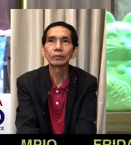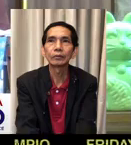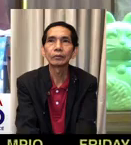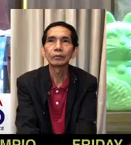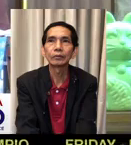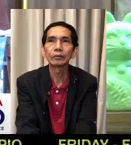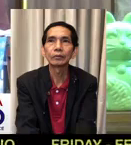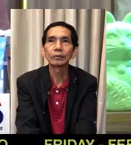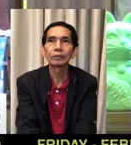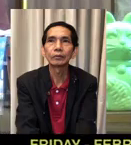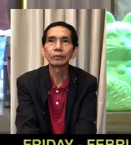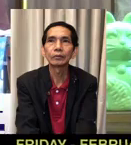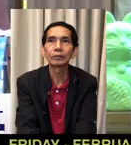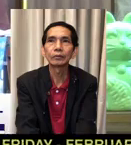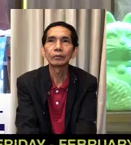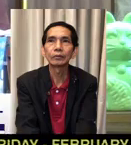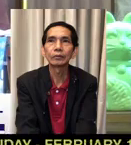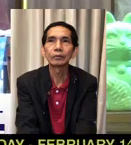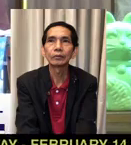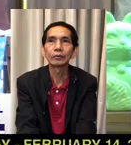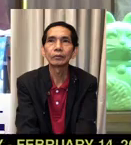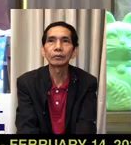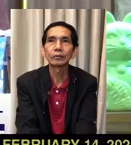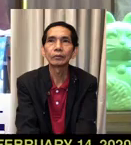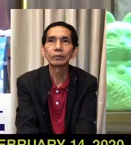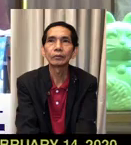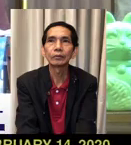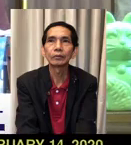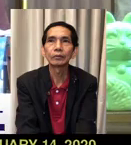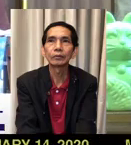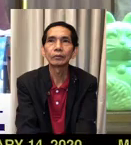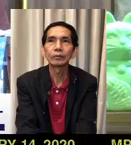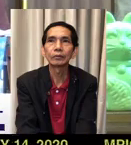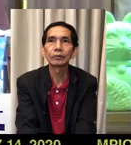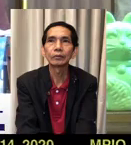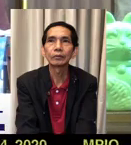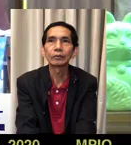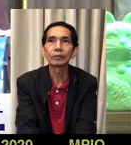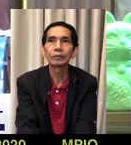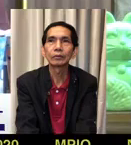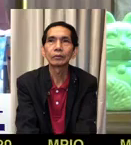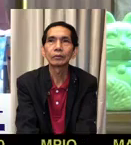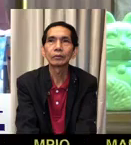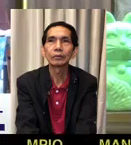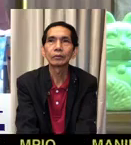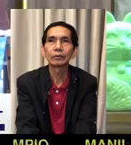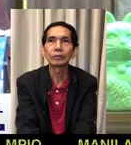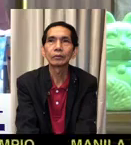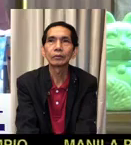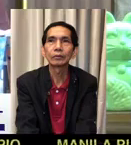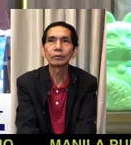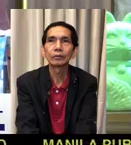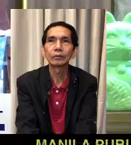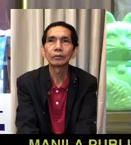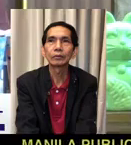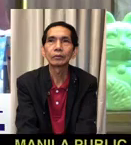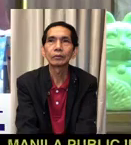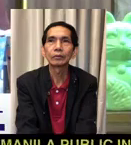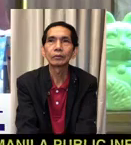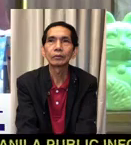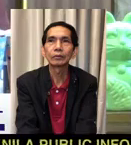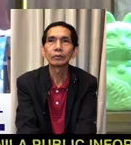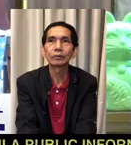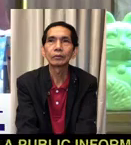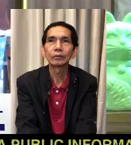Sana, hindi lang yung mga nobyo at nobya natin, asawa o mga mahal natin sa buhay, ang ating minamahal.